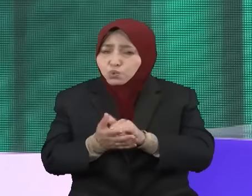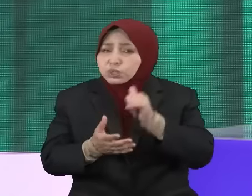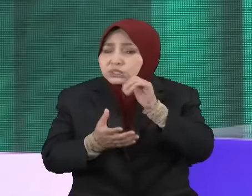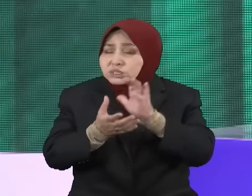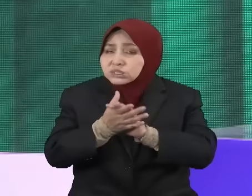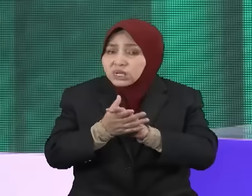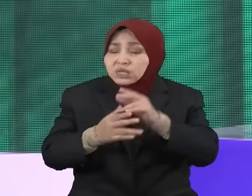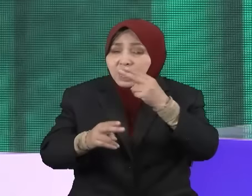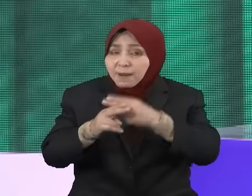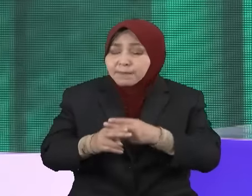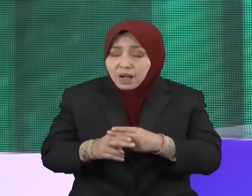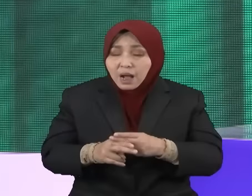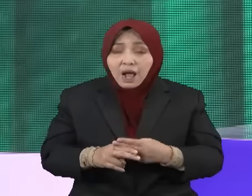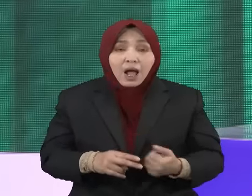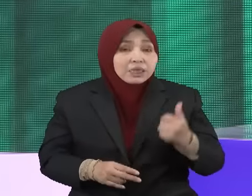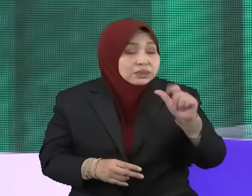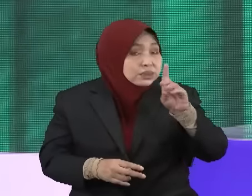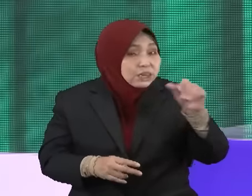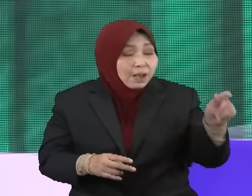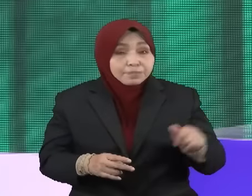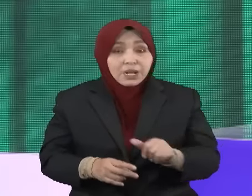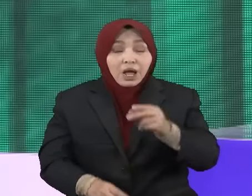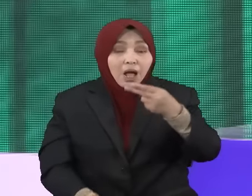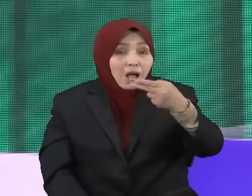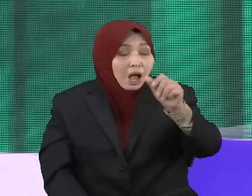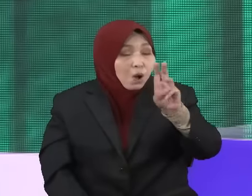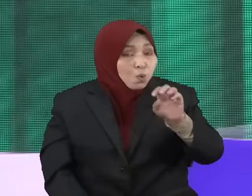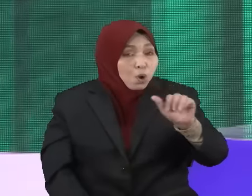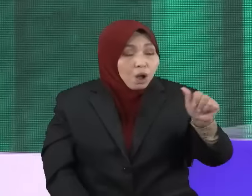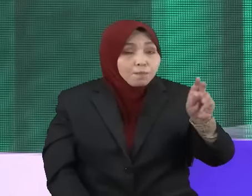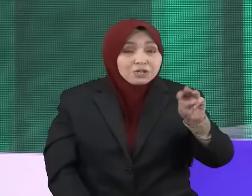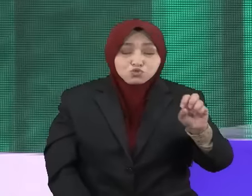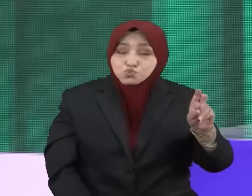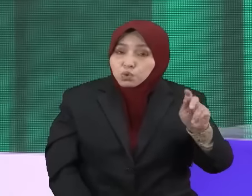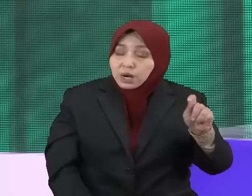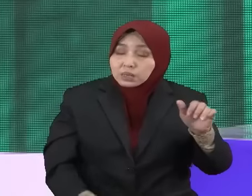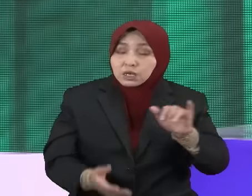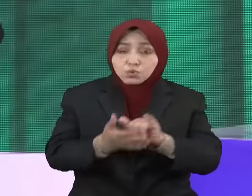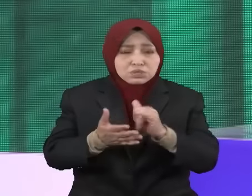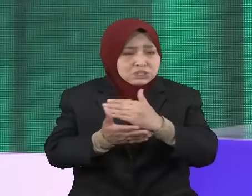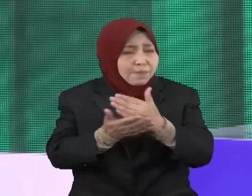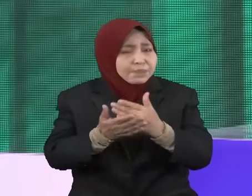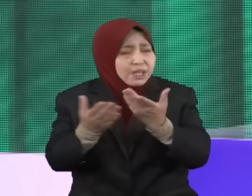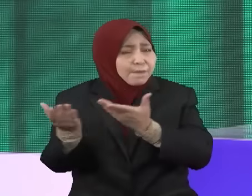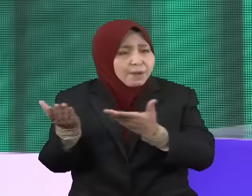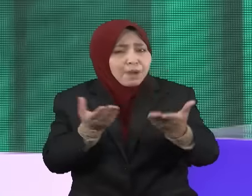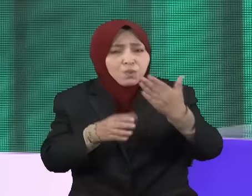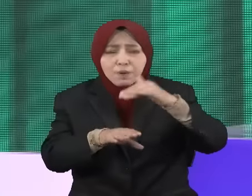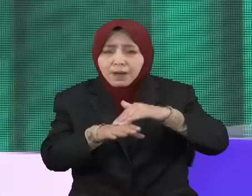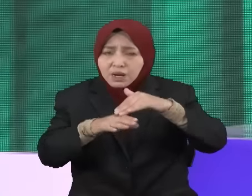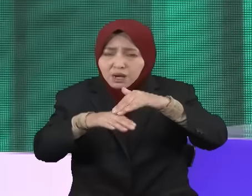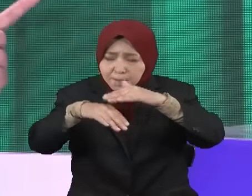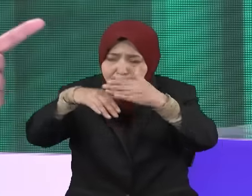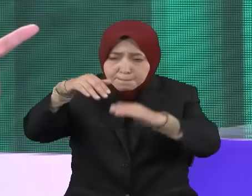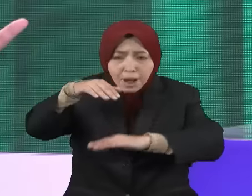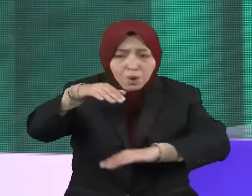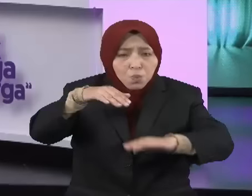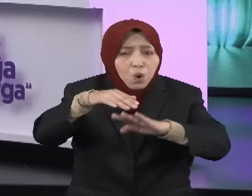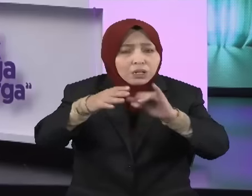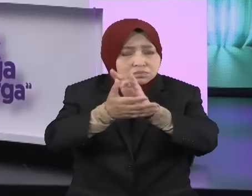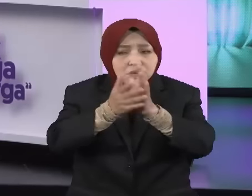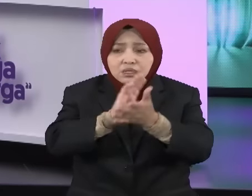Adam. Tetapi hawa, ha waw ya maksurah, itu bermaksud sesuatu yang membawa ke bawah, seperti wan